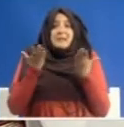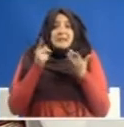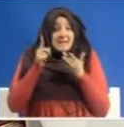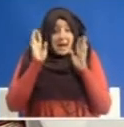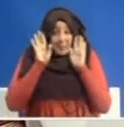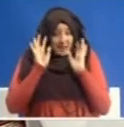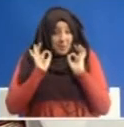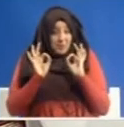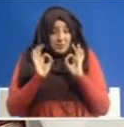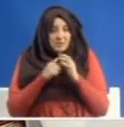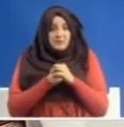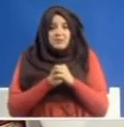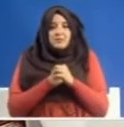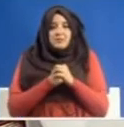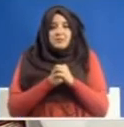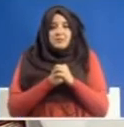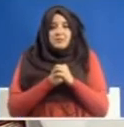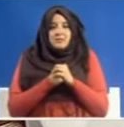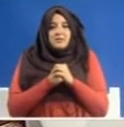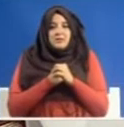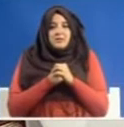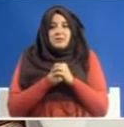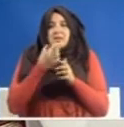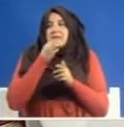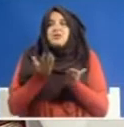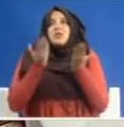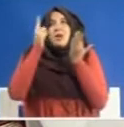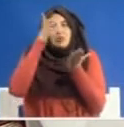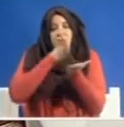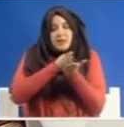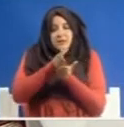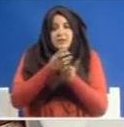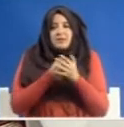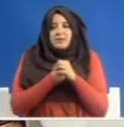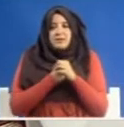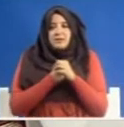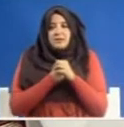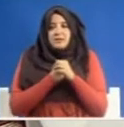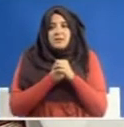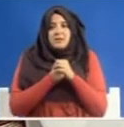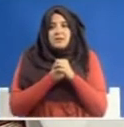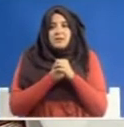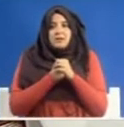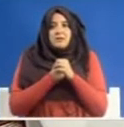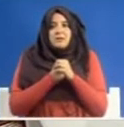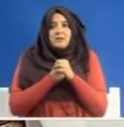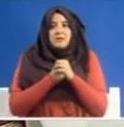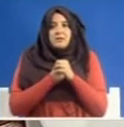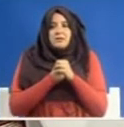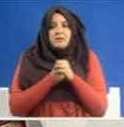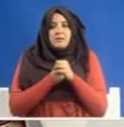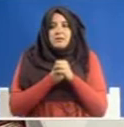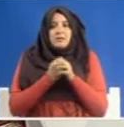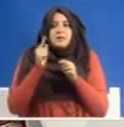فقط واضح ربي يهديه ويهدينا هو الآن لو الآن أنا ابتعدت تماما لو أواصل